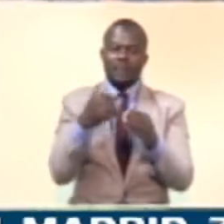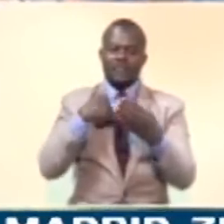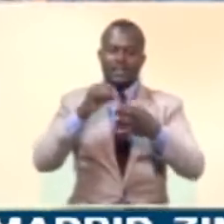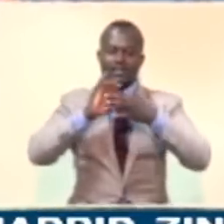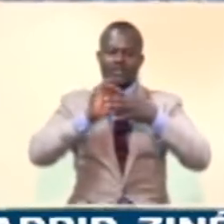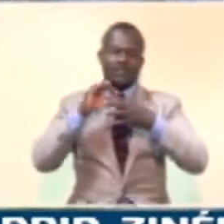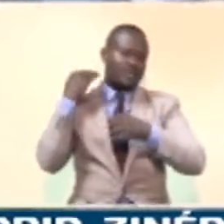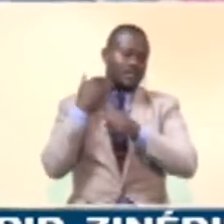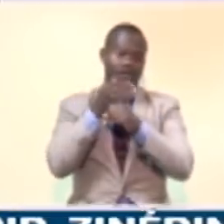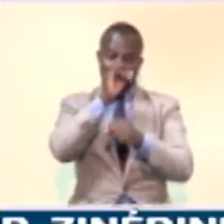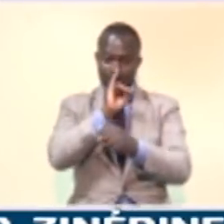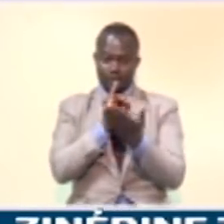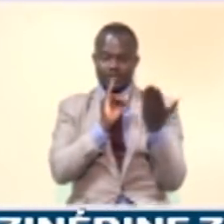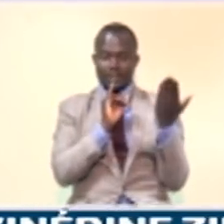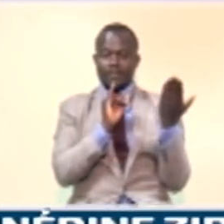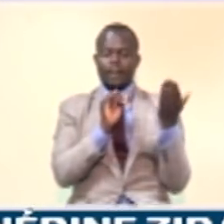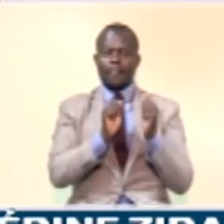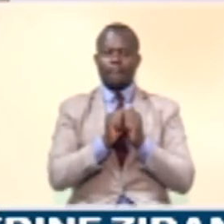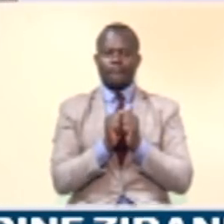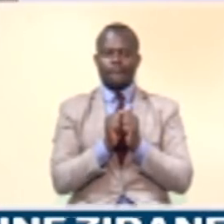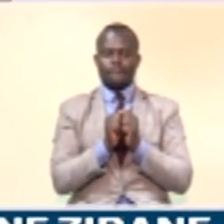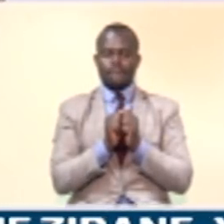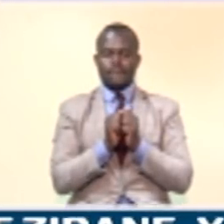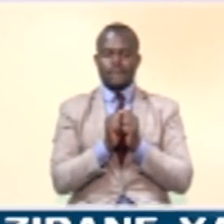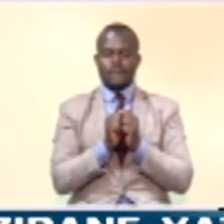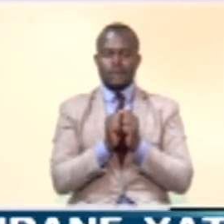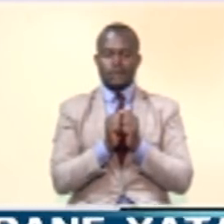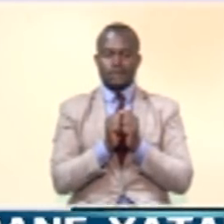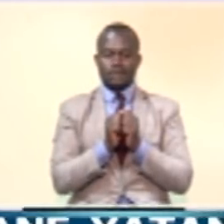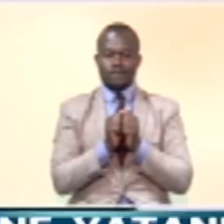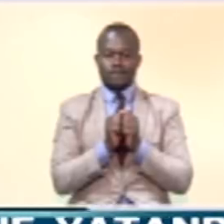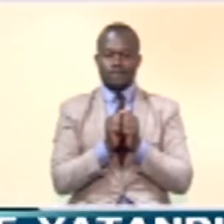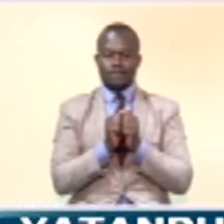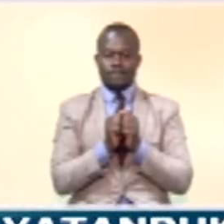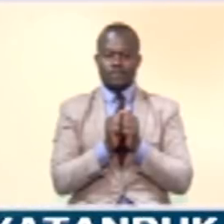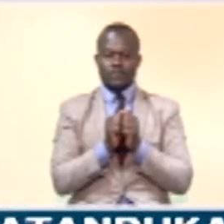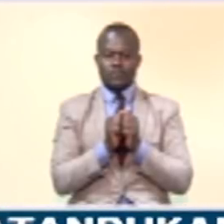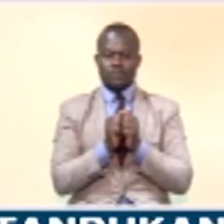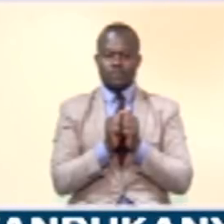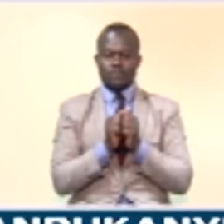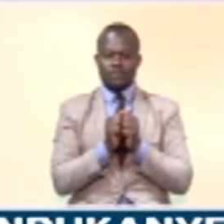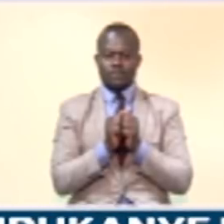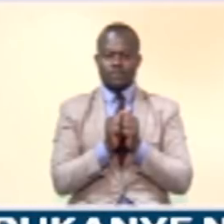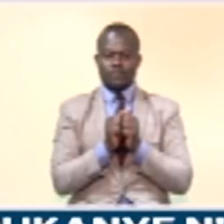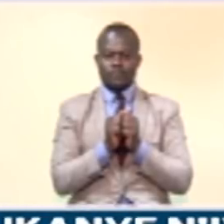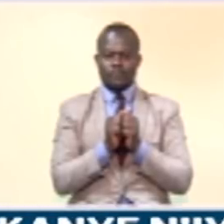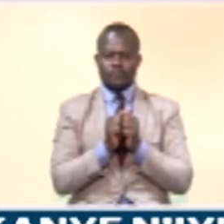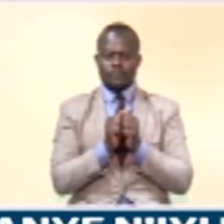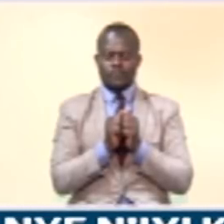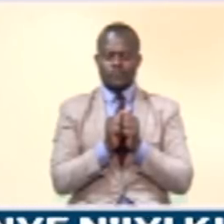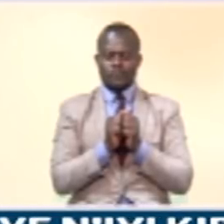na Jenoside yakorewe Abatutsi. Reconnaître ce passé, c'est aussi et